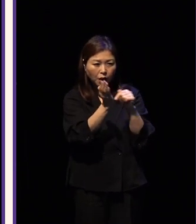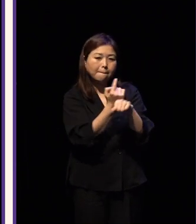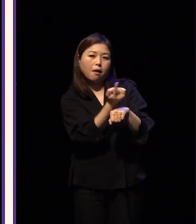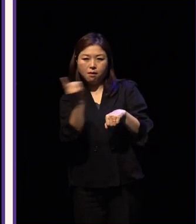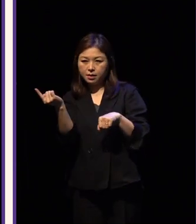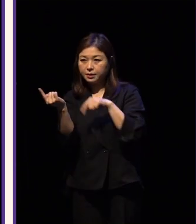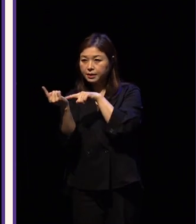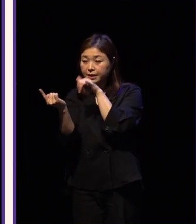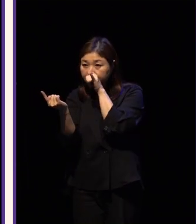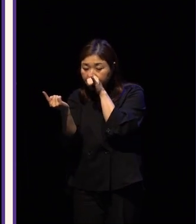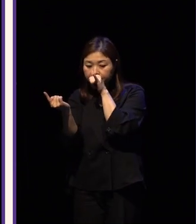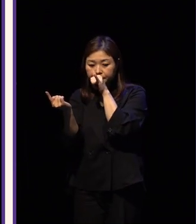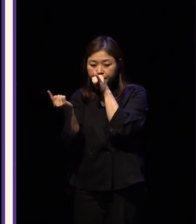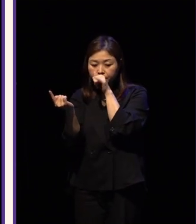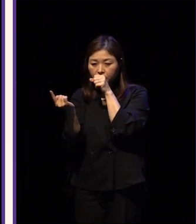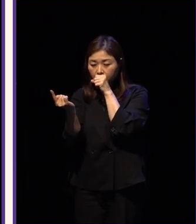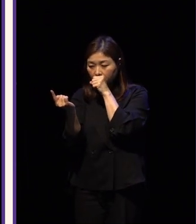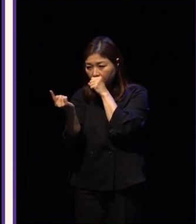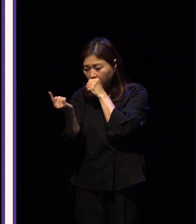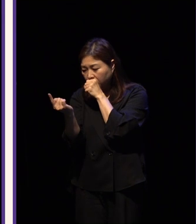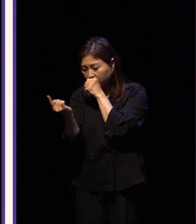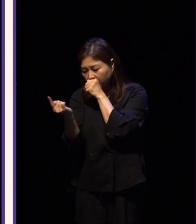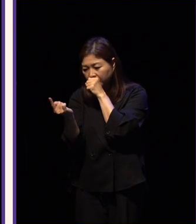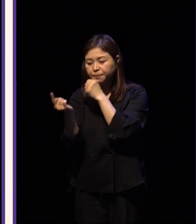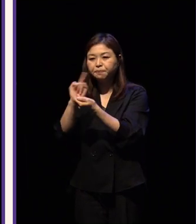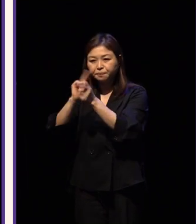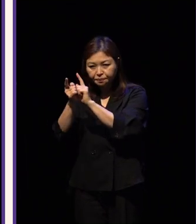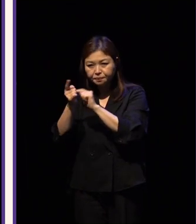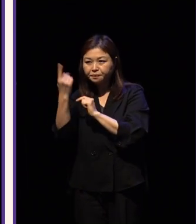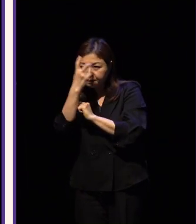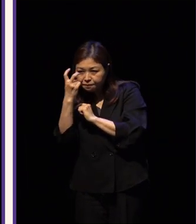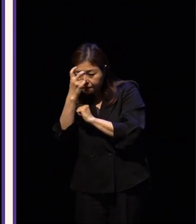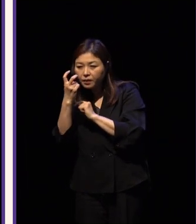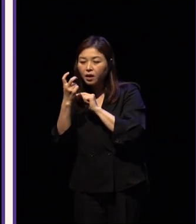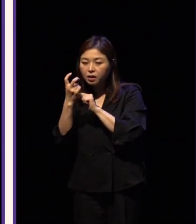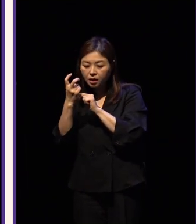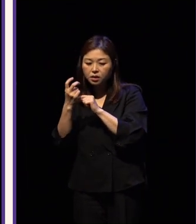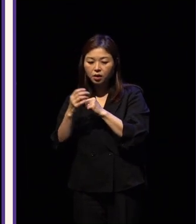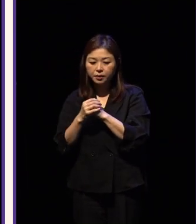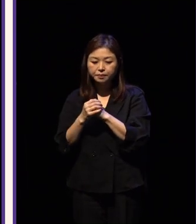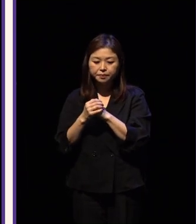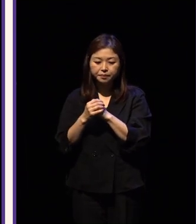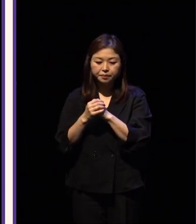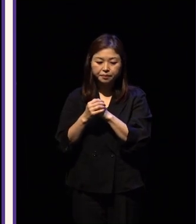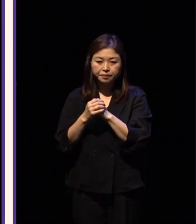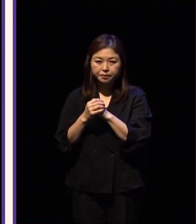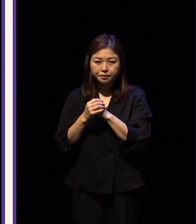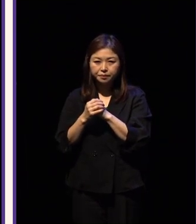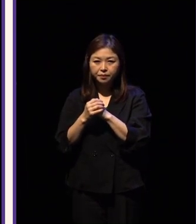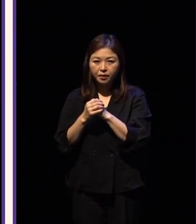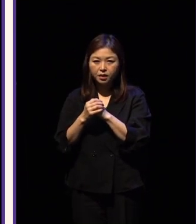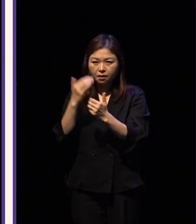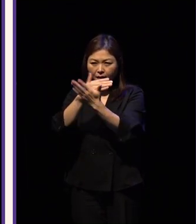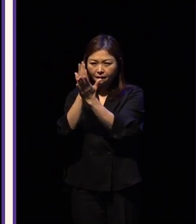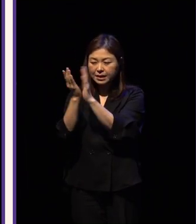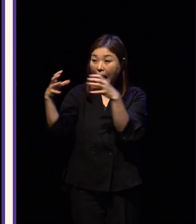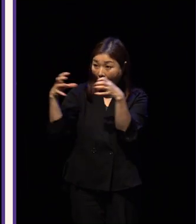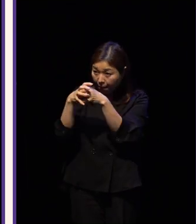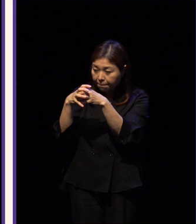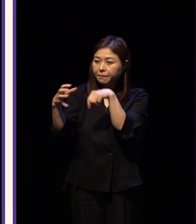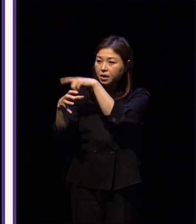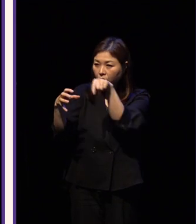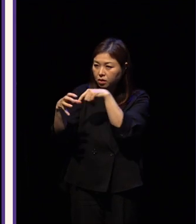벗어난 가치 심의해서는 좀 불합리한 불리한 이런 부분들을 모아서 다원예술영역으로